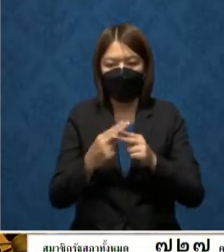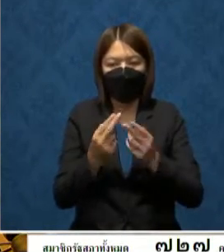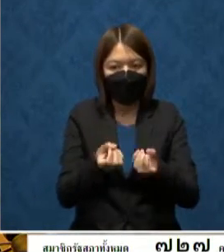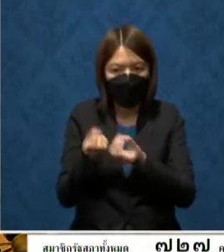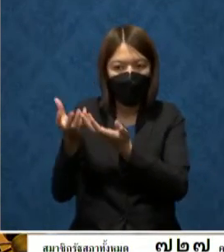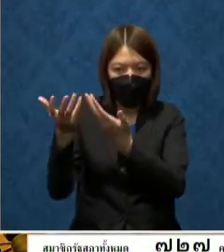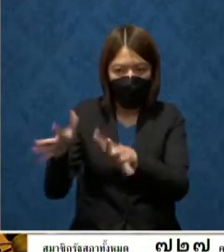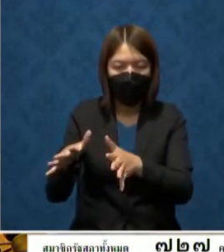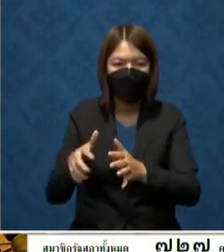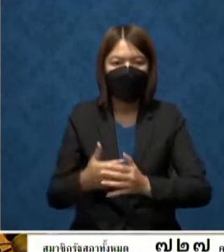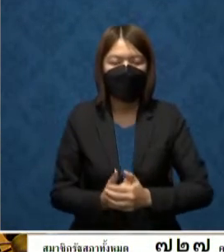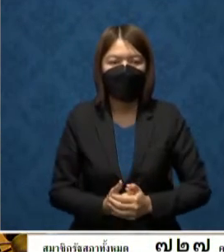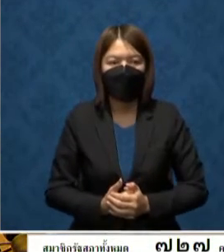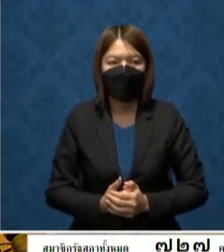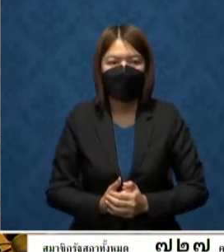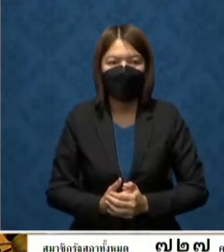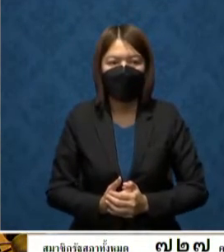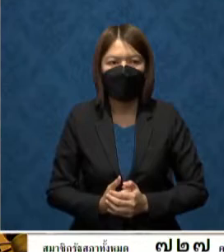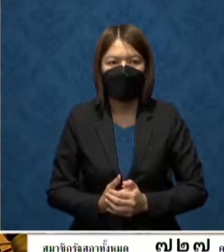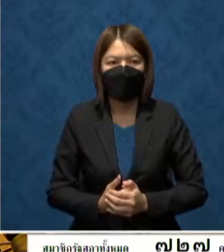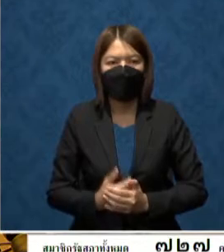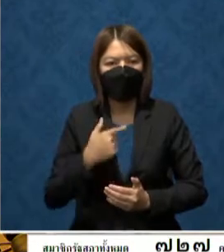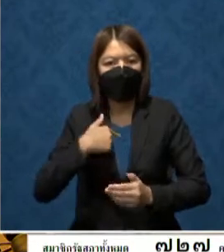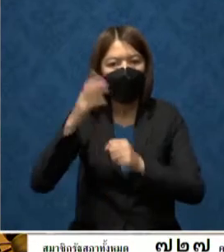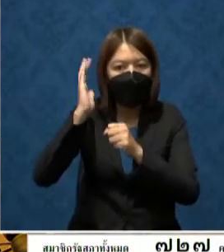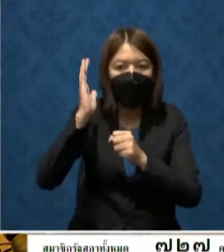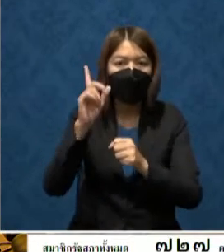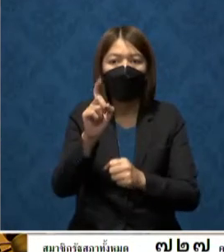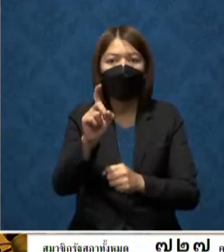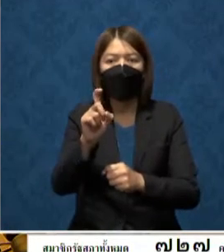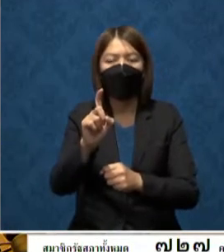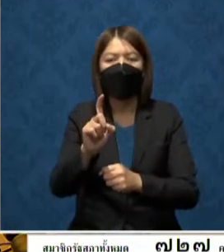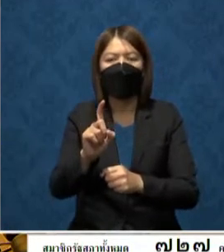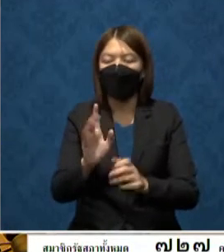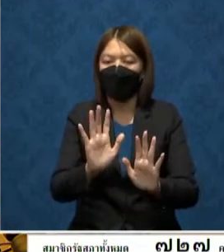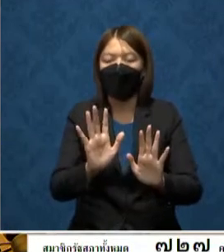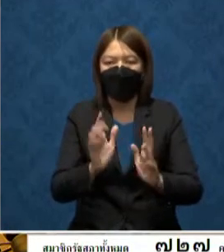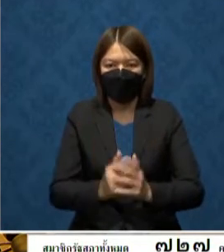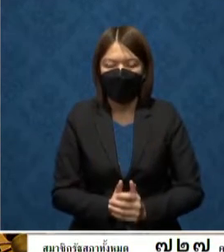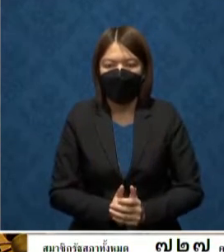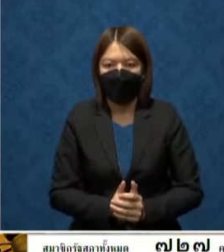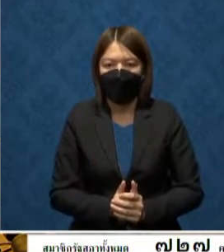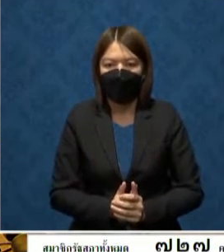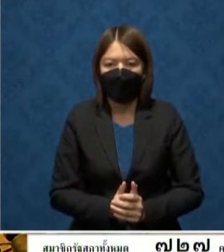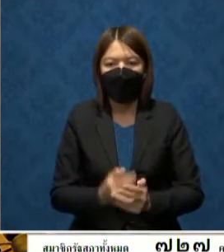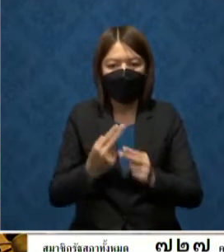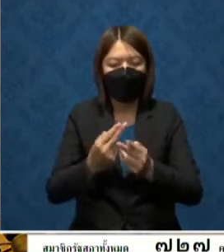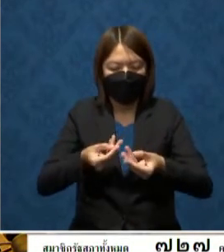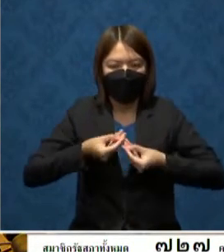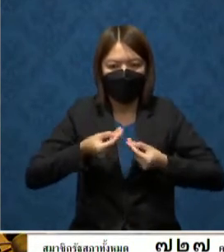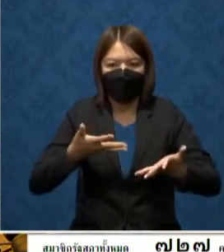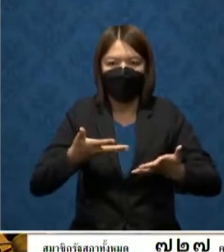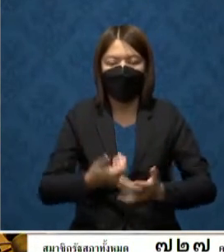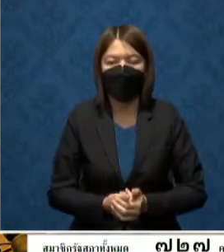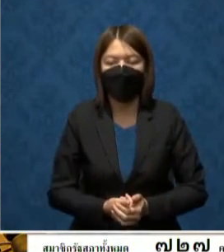แล้วแล้วท่านมาจะไม่ให้ผมอภิปรายหรอครับ ผมไม่เห็นรายชื่อครับ ผมให้เจ้าหน้าที่ส่งไปแล้ว